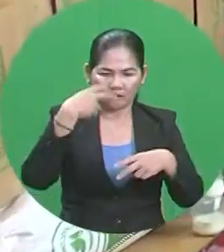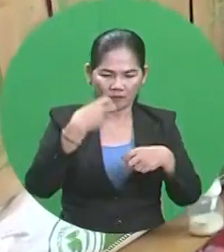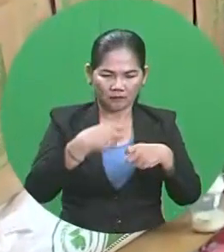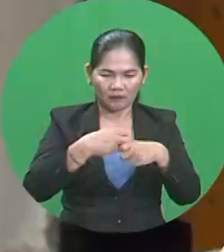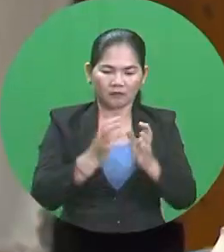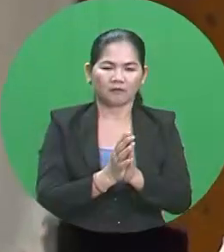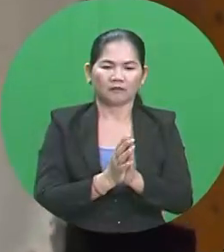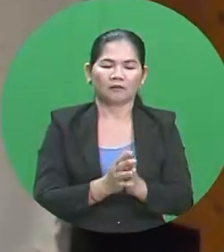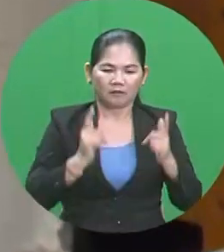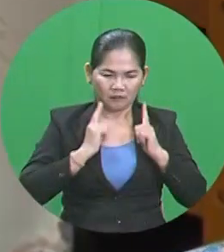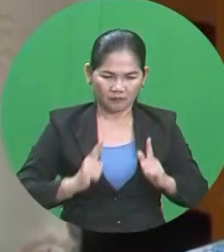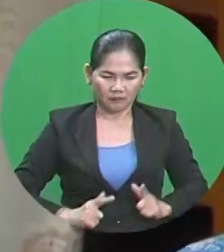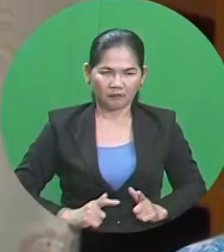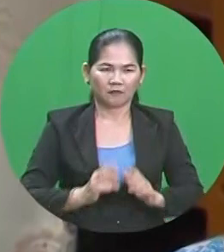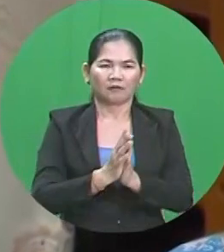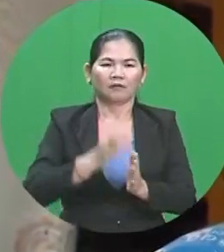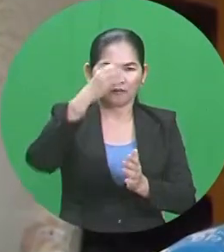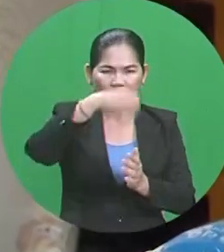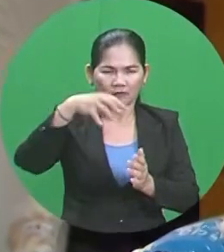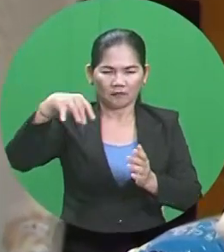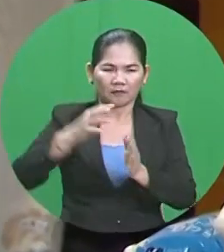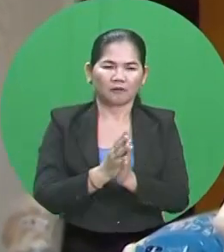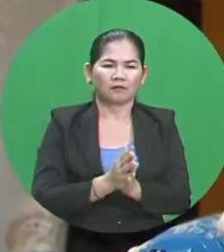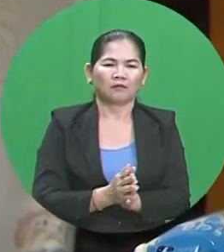ក្នុងការជួយទំនុកបម្រុងដល់ការលំបាកខ្វះខាត ក្នុងជីវភាពរស់នៅប្រចាំថ្ងៃ